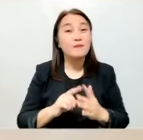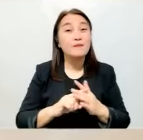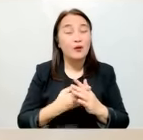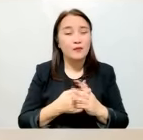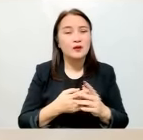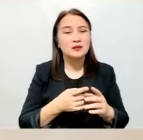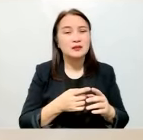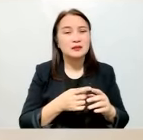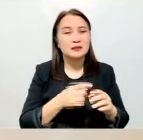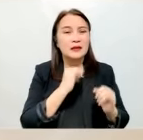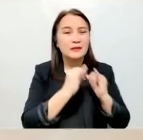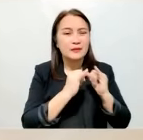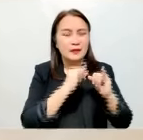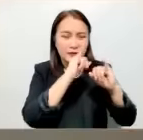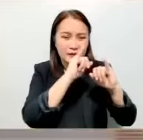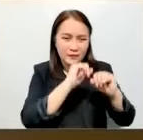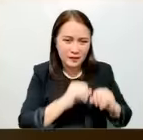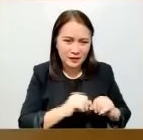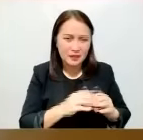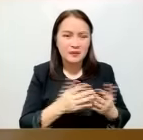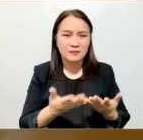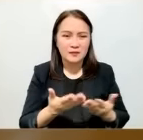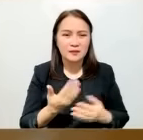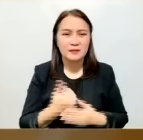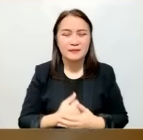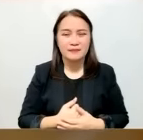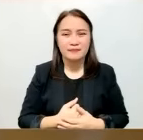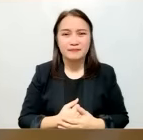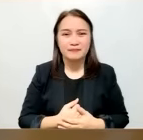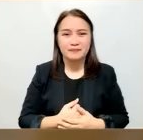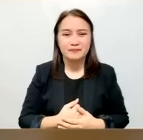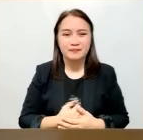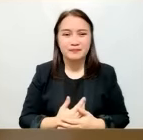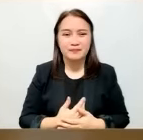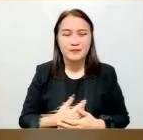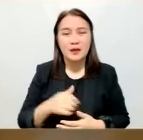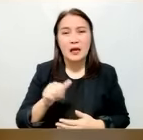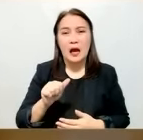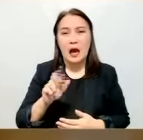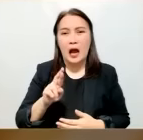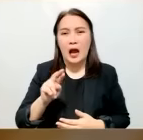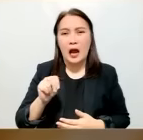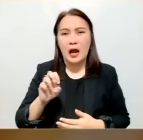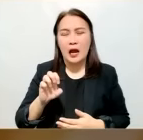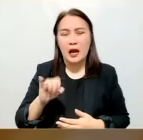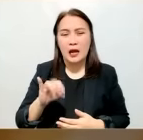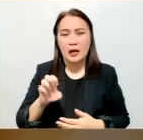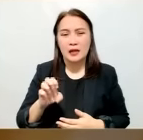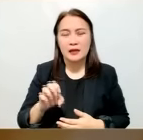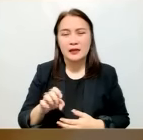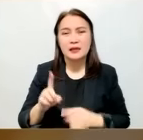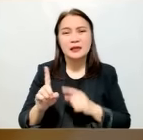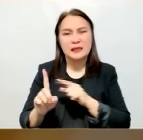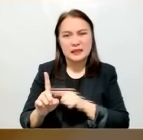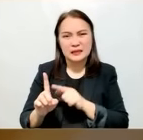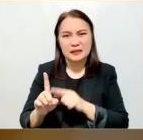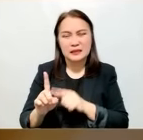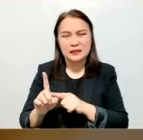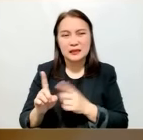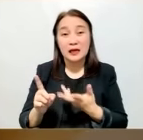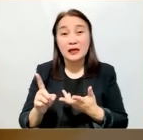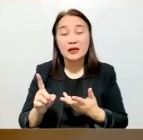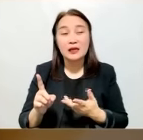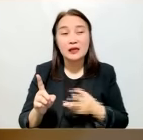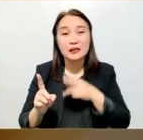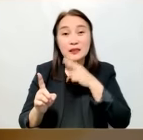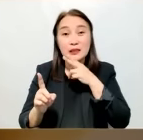case against dun sa tao. Si alias Arnie naman, 12-anyos na babae ang biniktima. Inalok niya raw ng